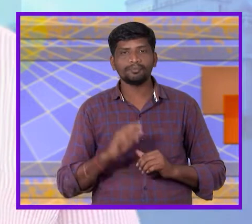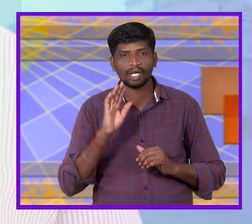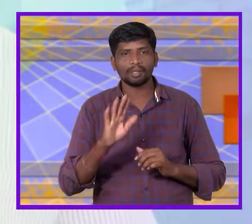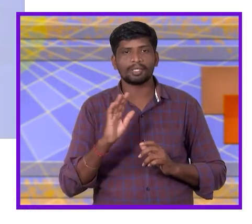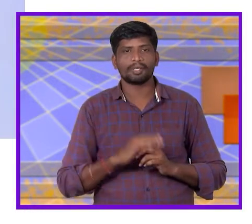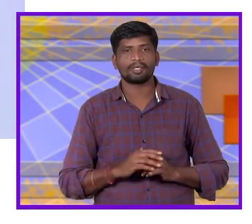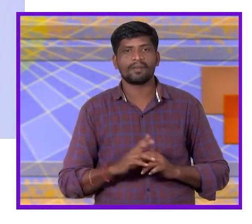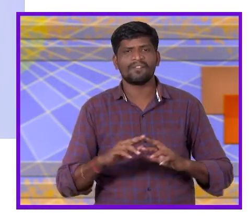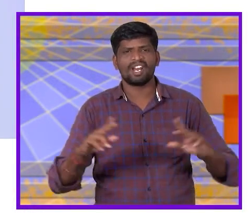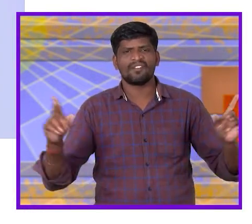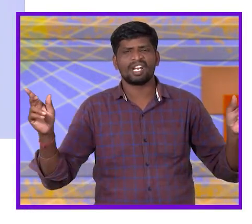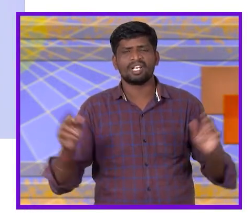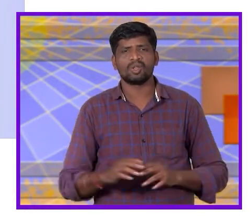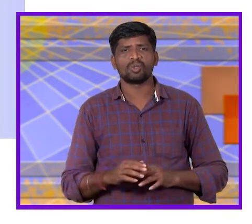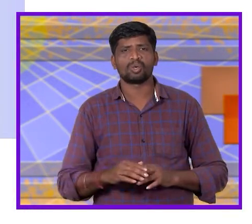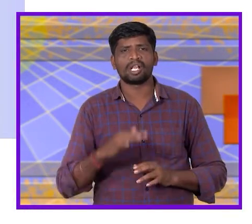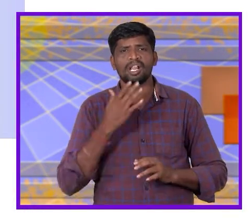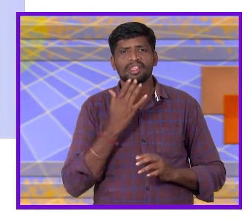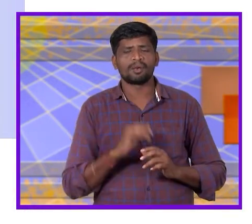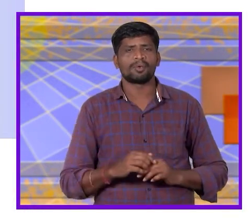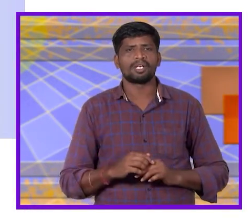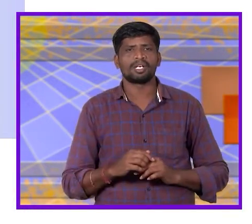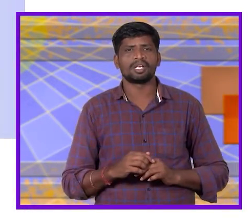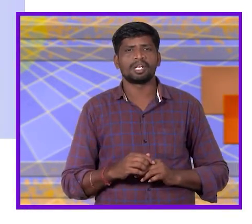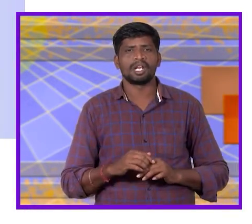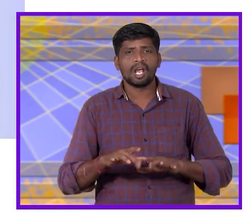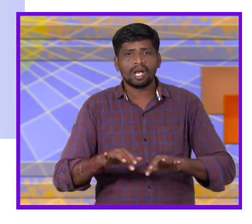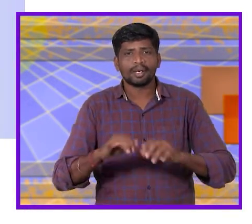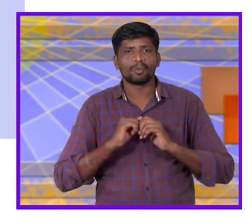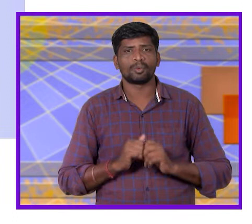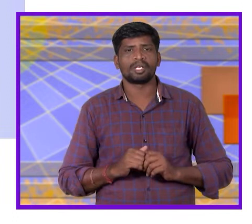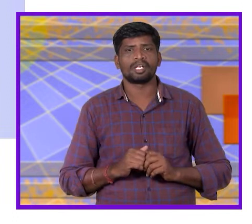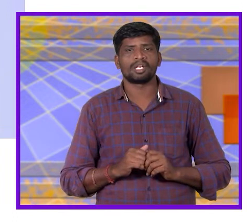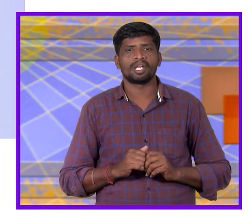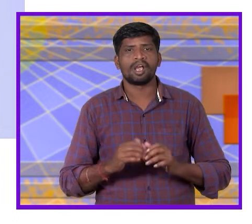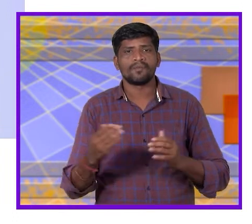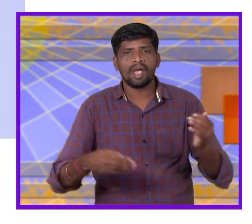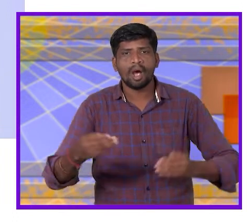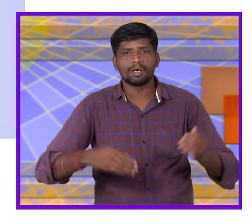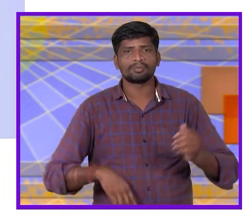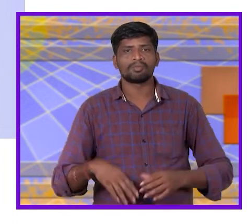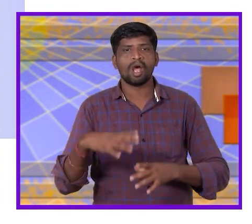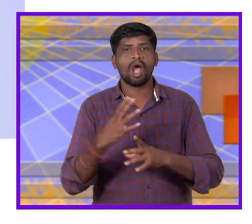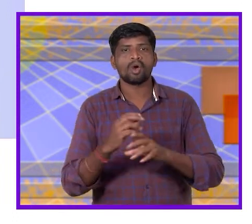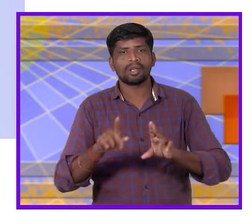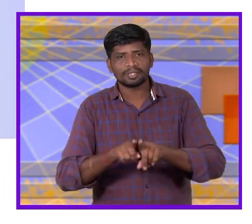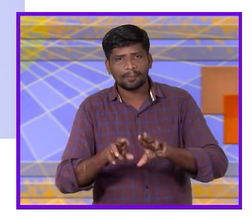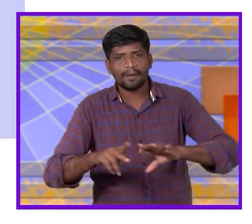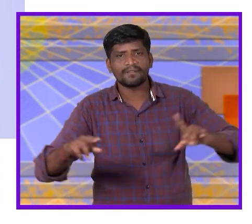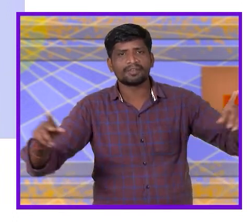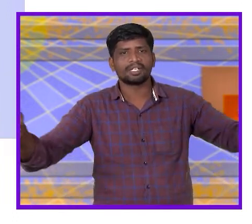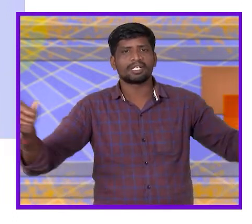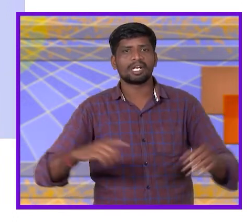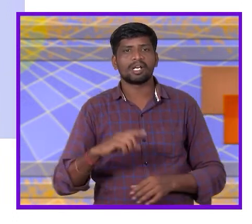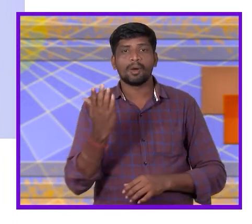மட்டுமல்ல, பல துறைகள் மூலம், தமிழ் மட்டுமல்ல எல்லா துறைகளும் இங்கே இருக்கிறது. அத்தனை துறைகளின் மூலமாகவும் கல்வி பணியை